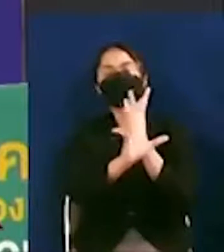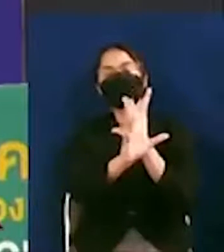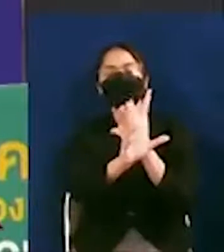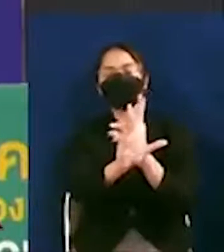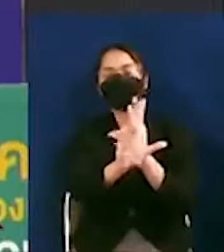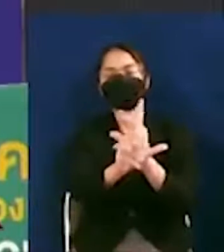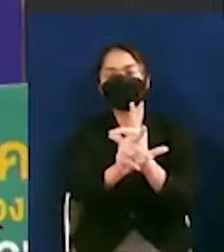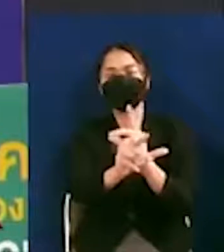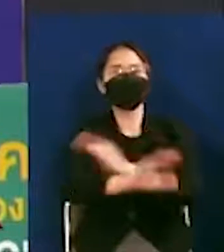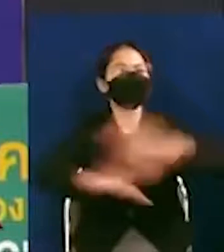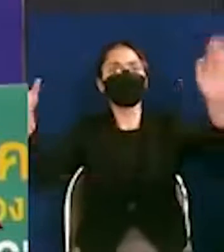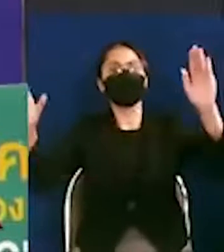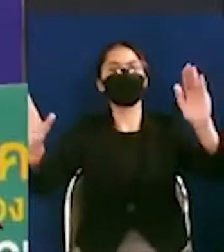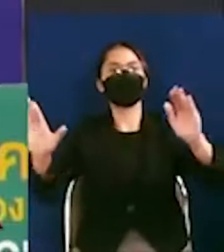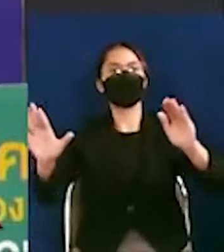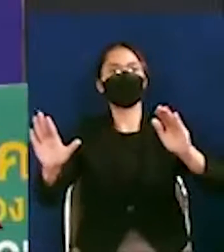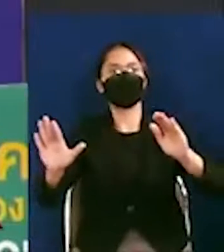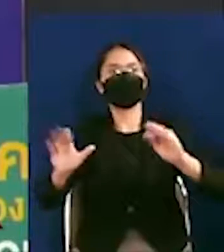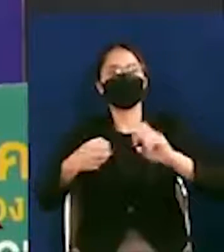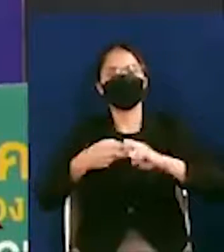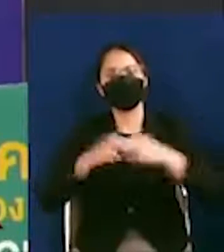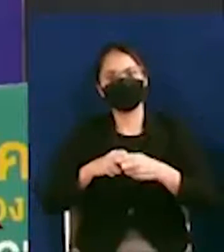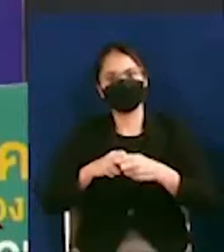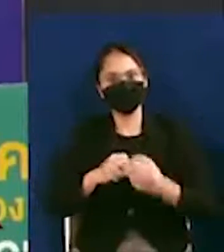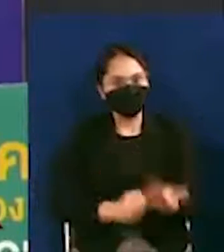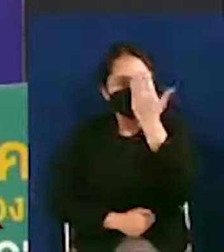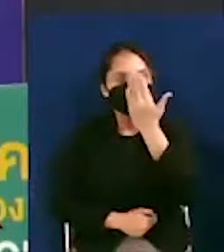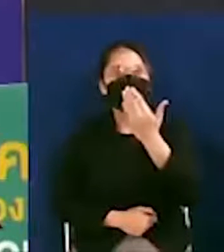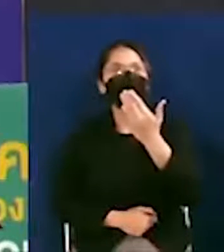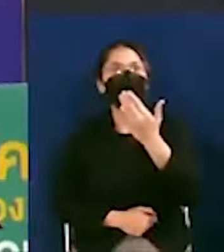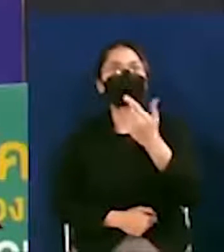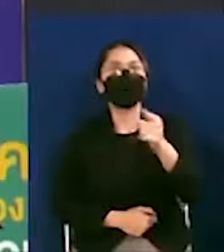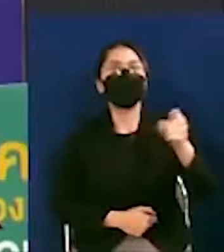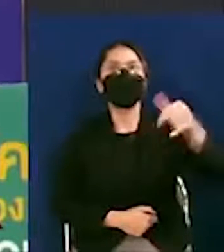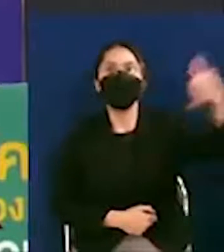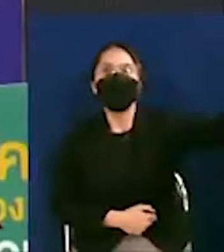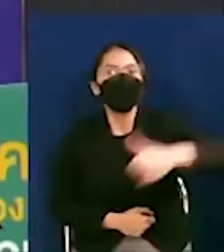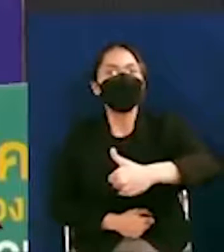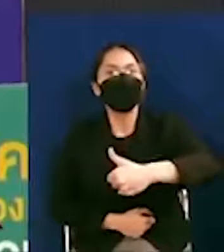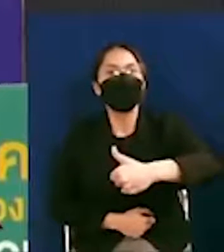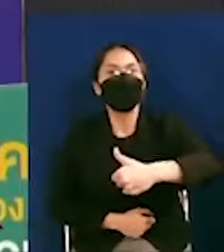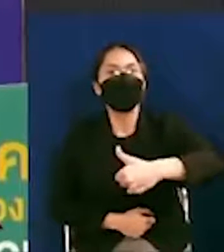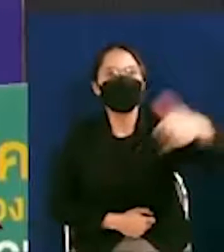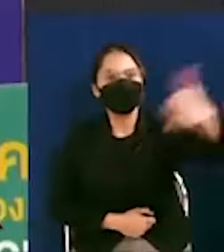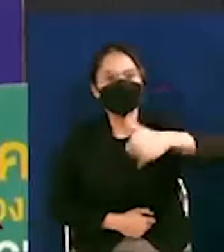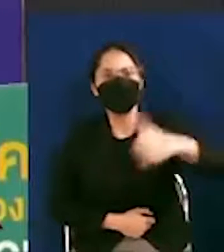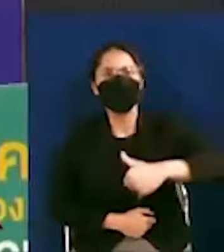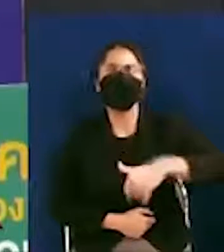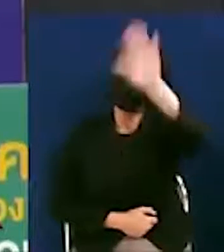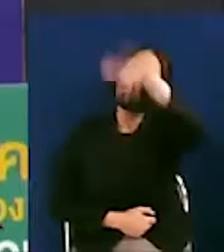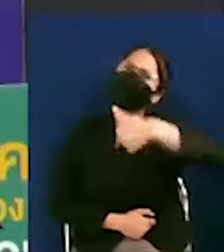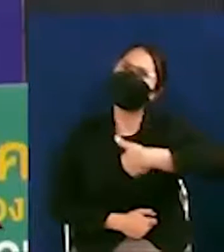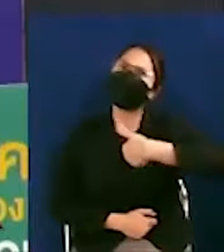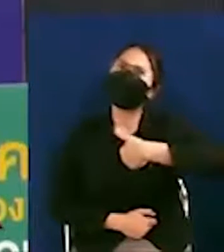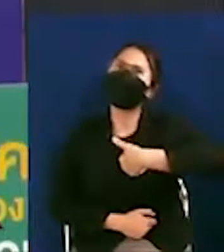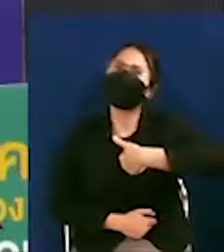เราก็ยกเลิกทันทีนะครับที่มีปัญหาตรงนี้และให้เจ้าตัวมาแสดงตัวคนที่ยกเลิกพอเสียหายเข้ามาใน